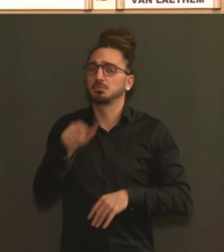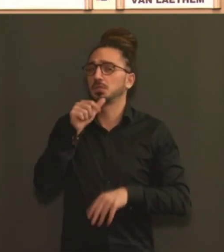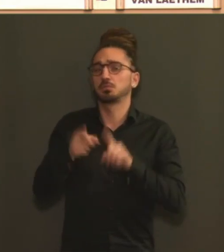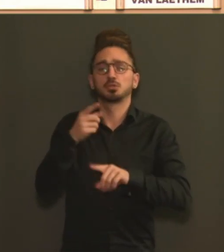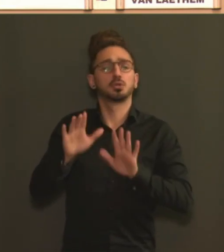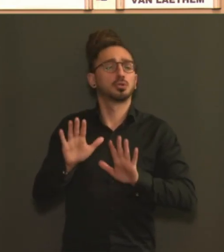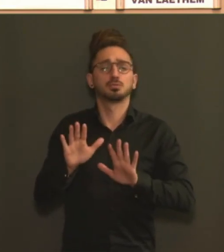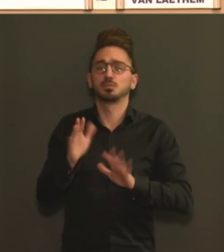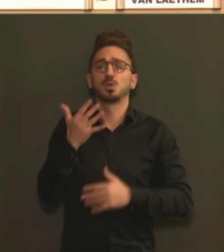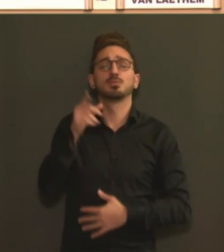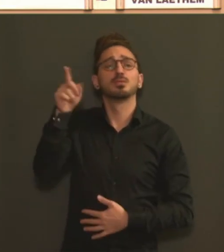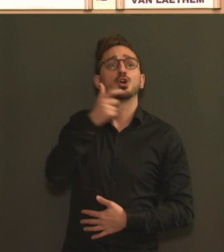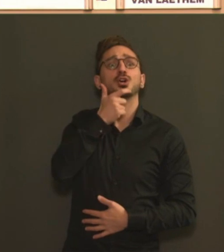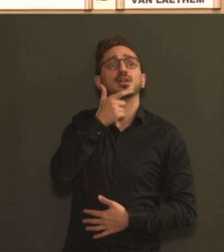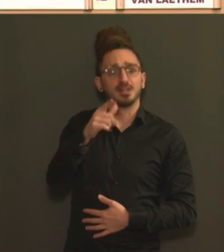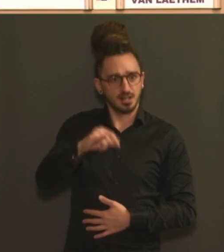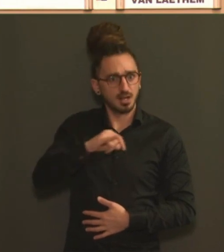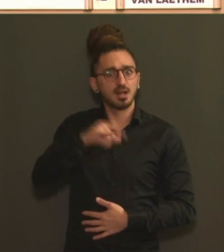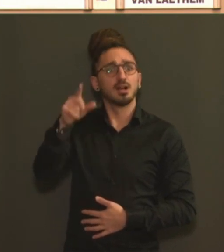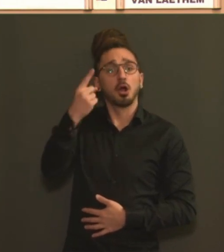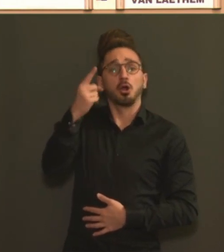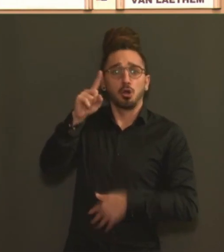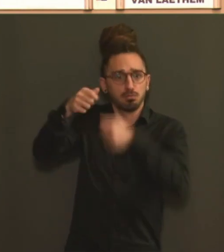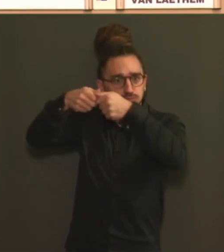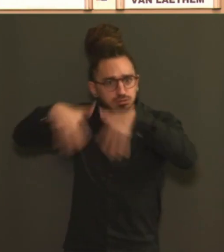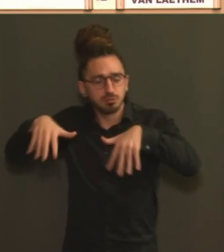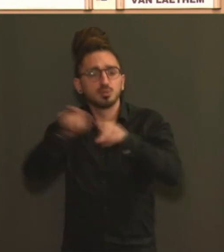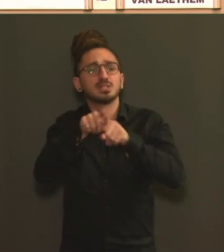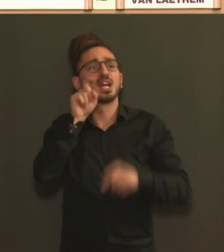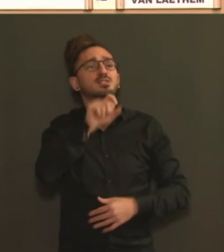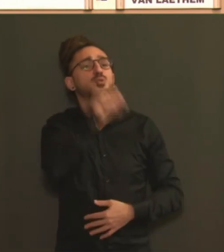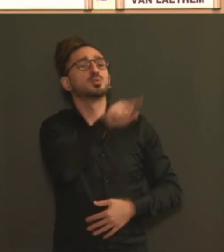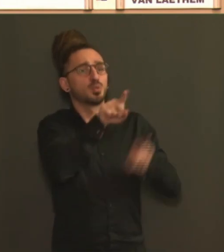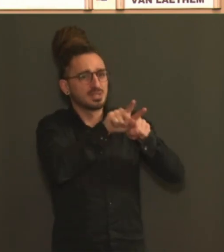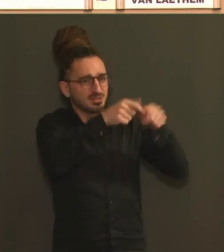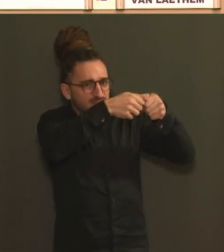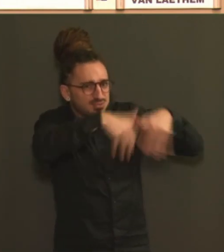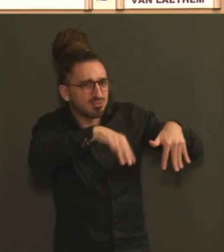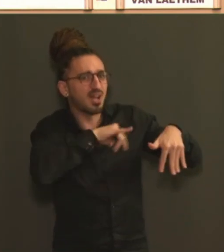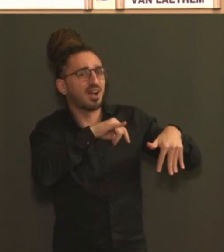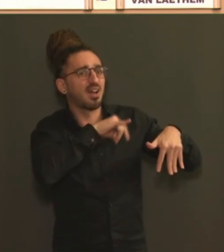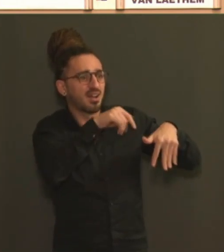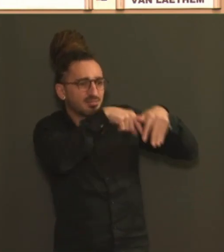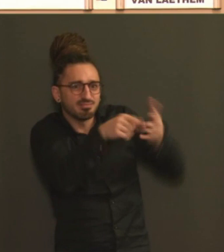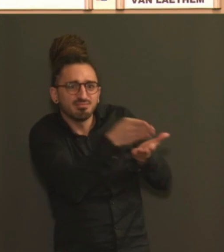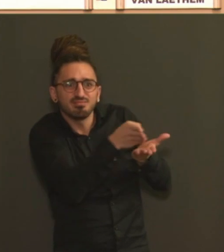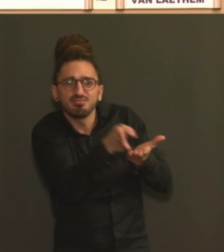variants sud-africains qui sont présents. Il faudra donc faire avec, si on peut dire, pour parler de manière assez simple, il